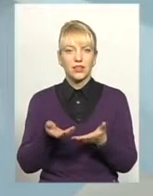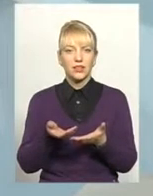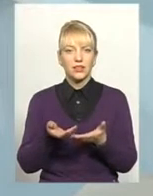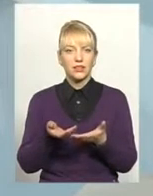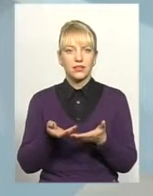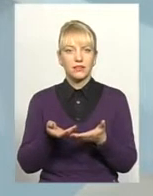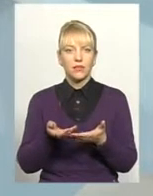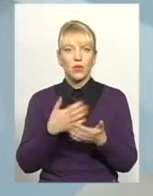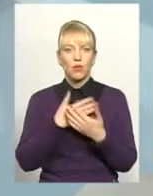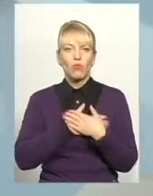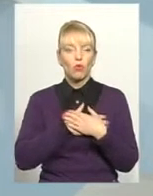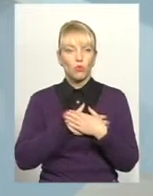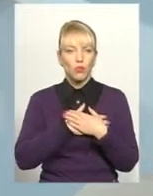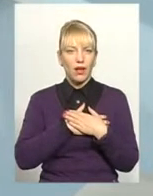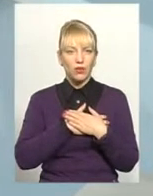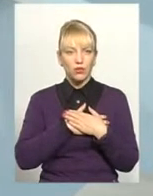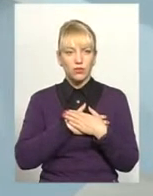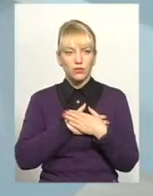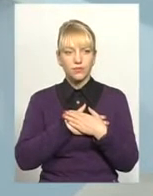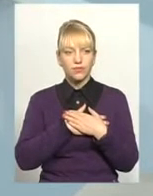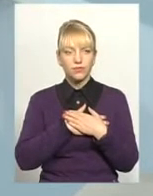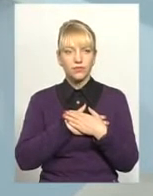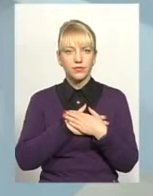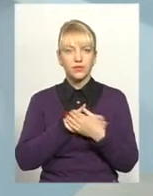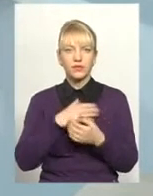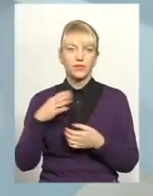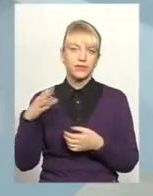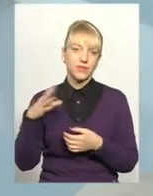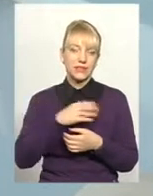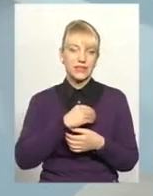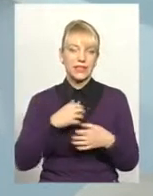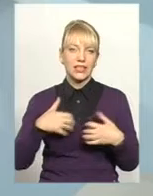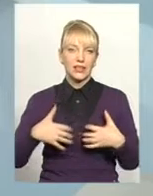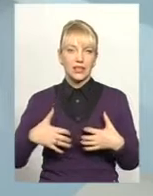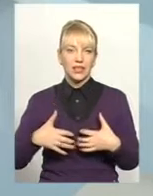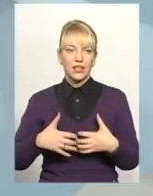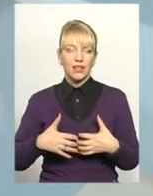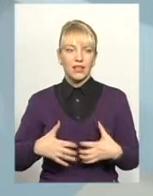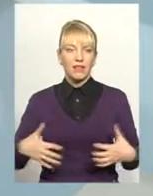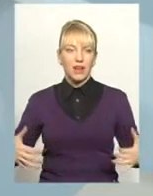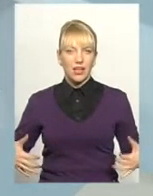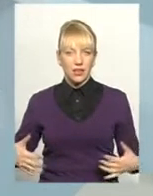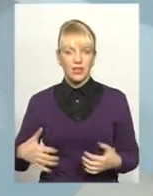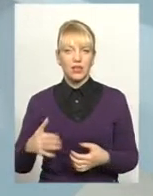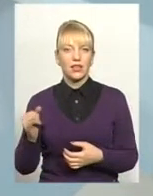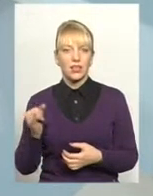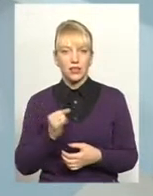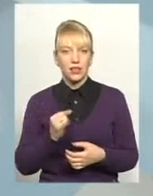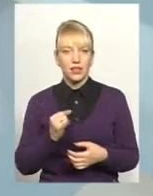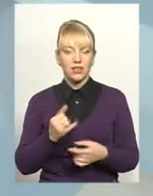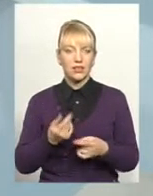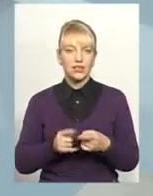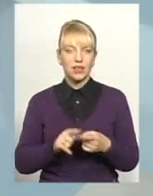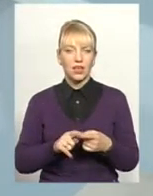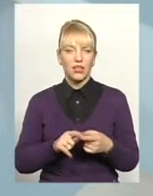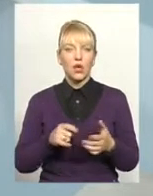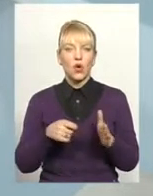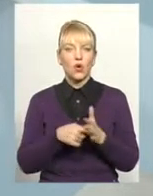який полюбляють всі тварини свійські. І, значить, це корм